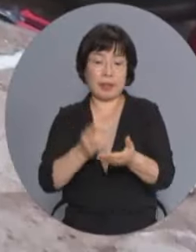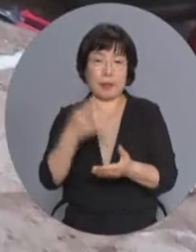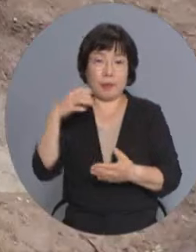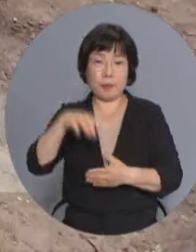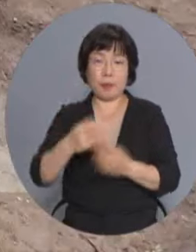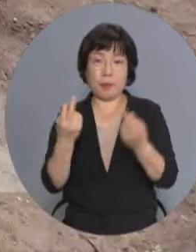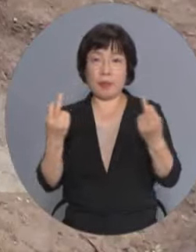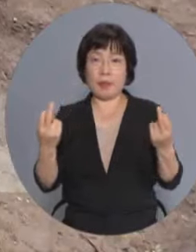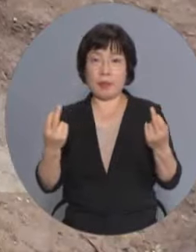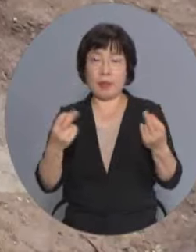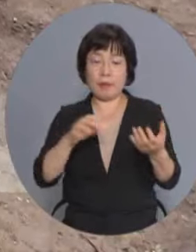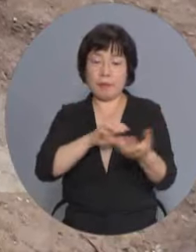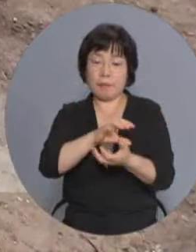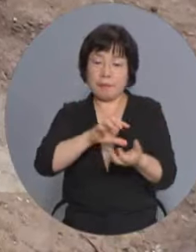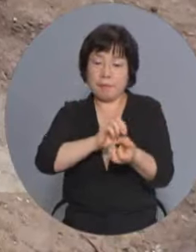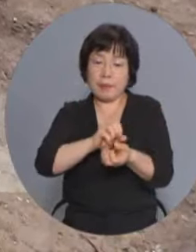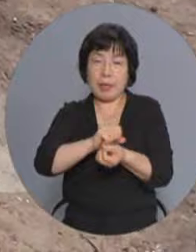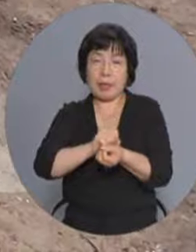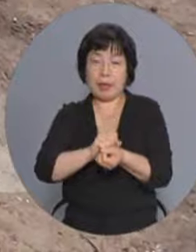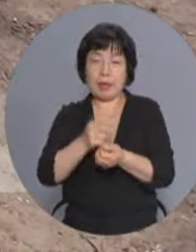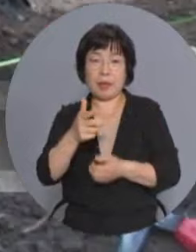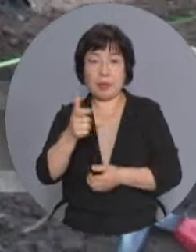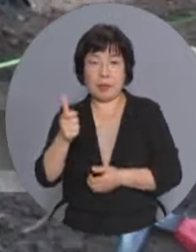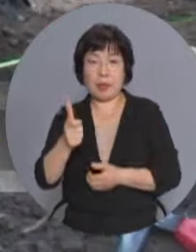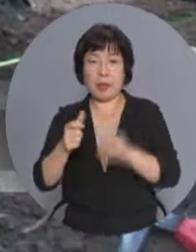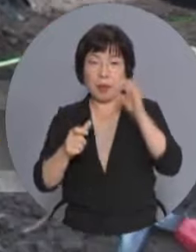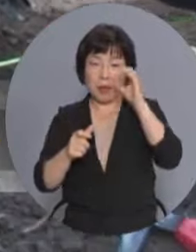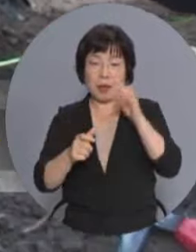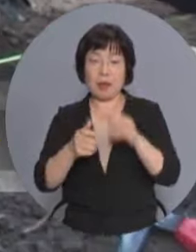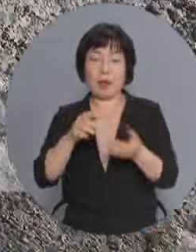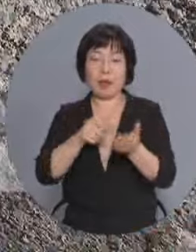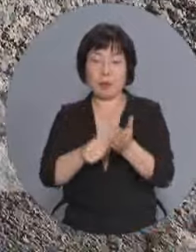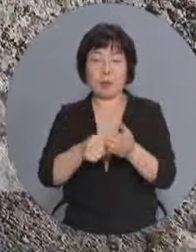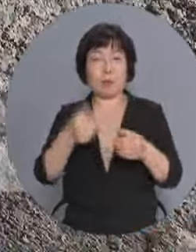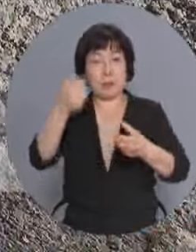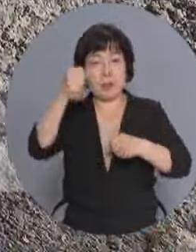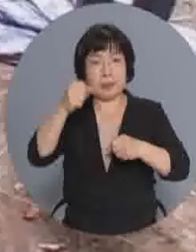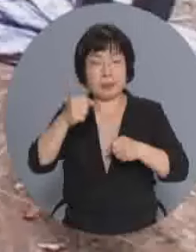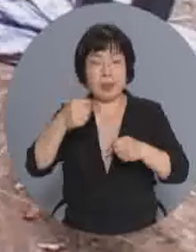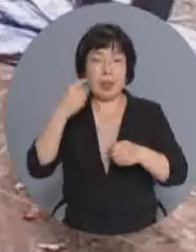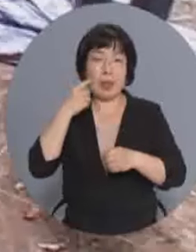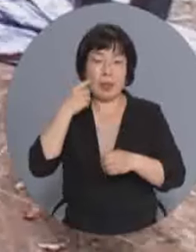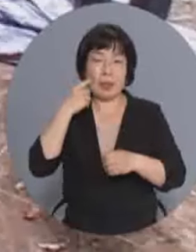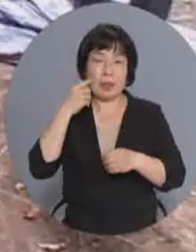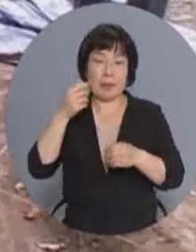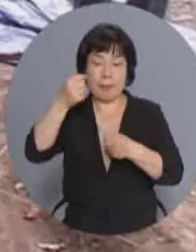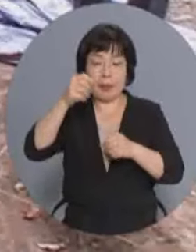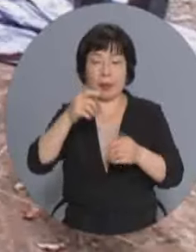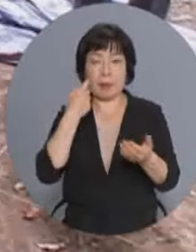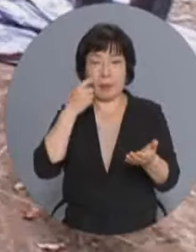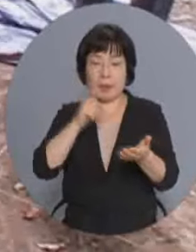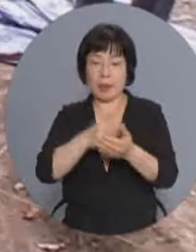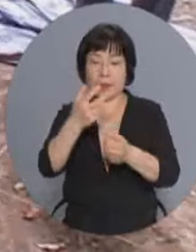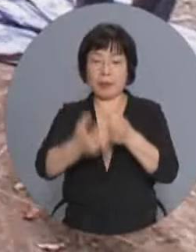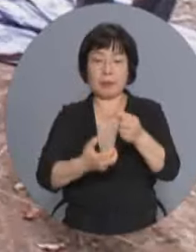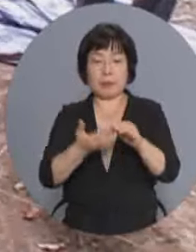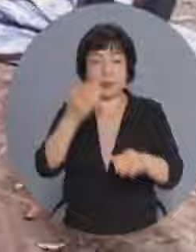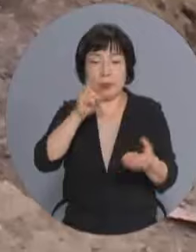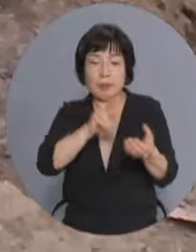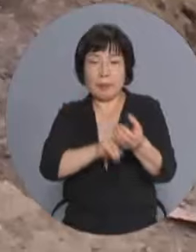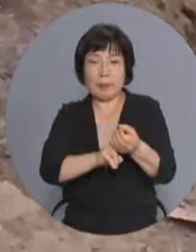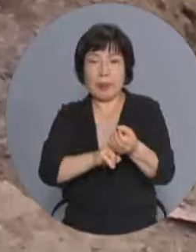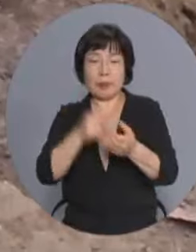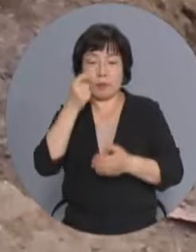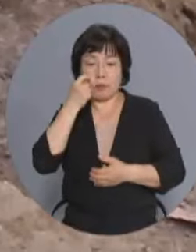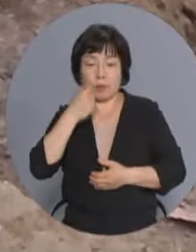야산에서 엉킨 유와 탄피 고무신 의족 등을 발견했습니다 70년 넘게 묻혀 있던 참혹한